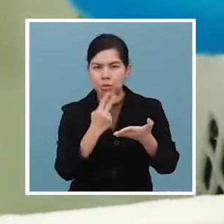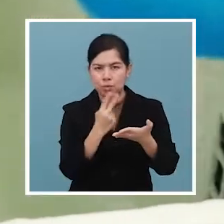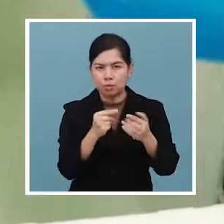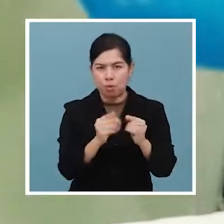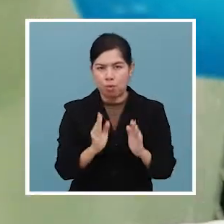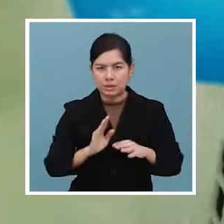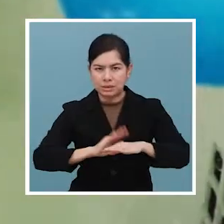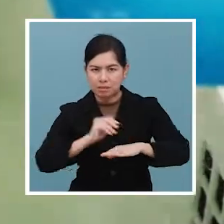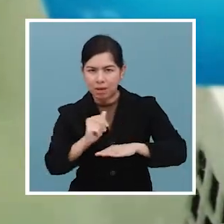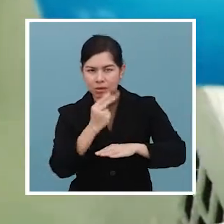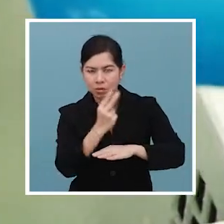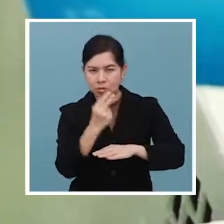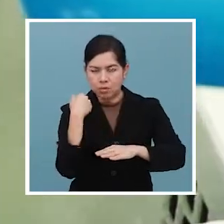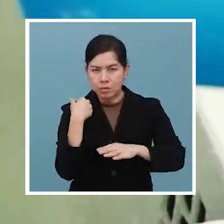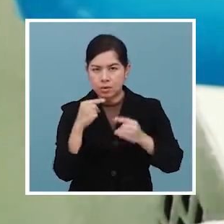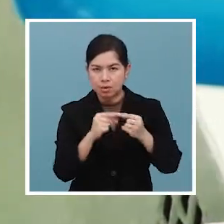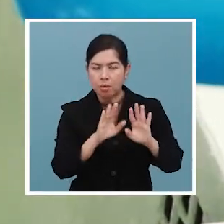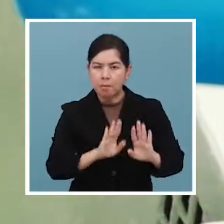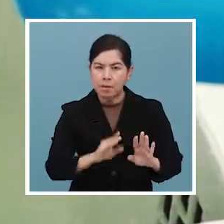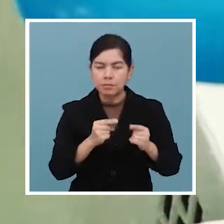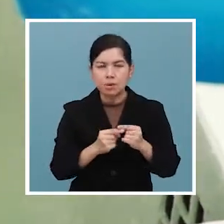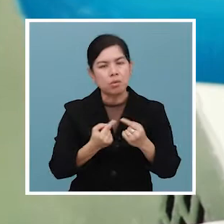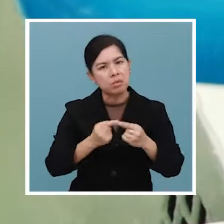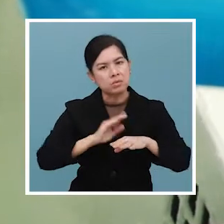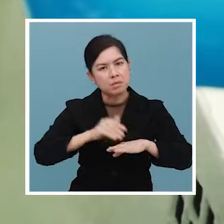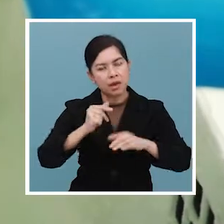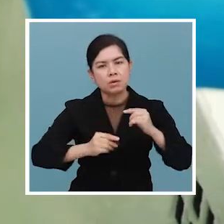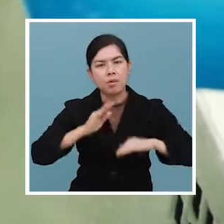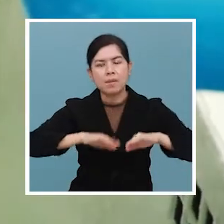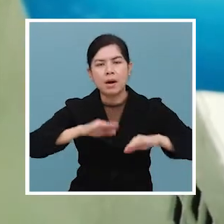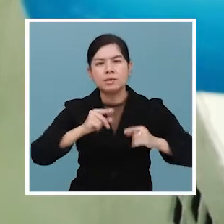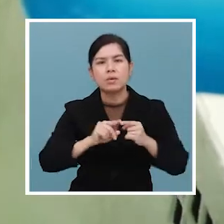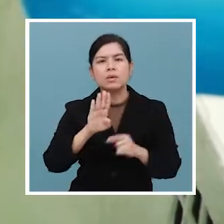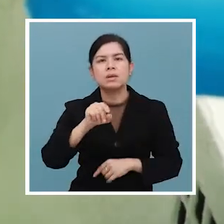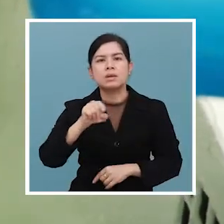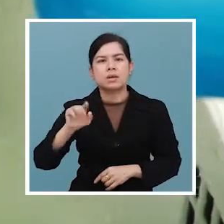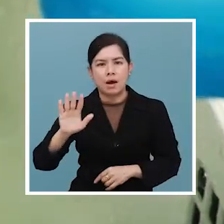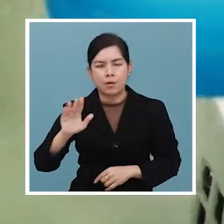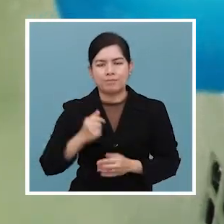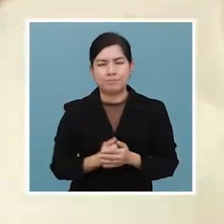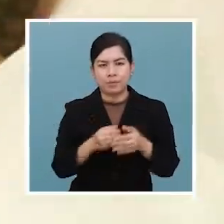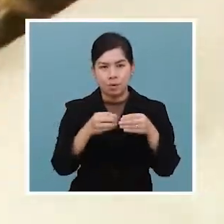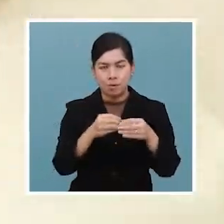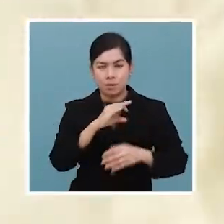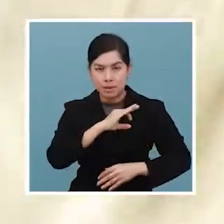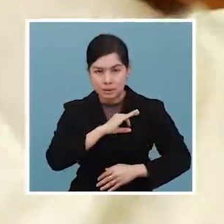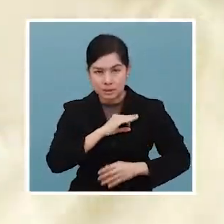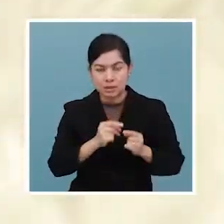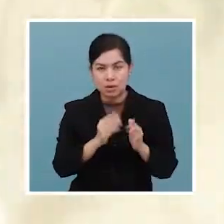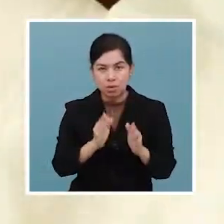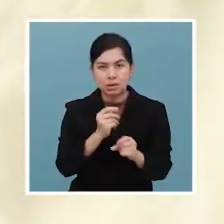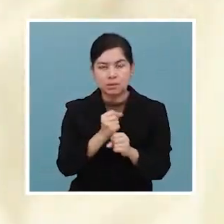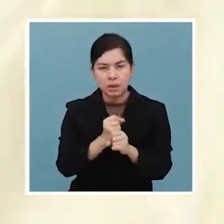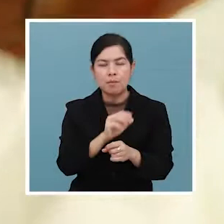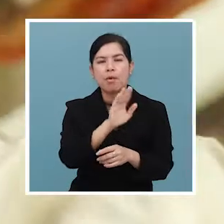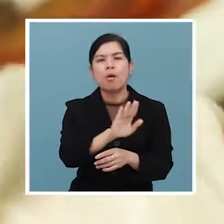คนที่พิธีพี่ถามนิดนึงนะคะอาจจะมีคนที่แต่งปูได้ประมาณ 4-5คนแล้วค่อยๆฝึกไปนะคะคนที่เป็นสมาชิกแน่